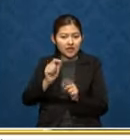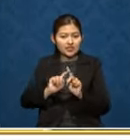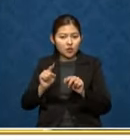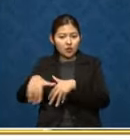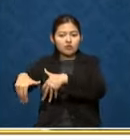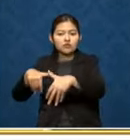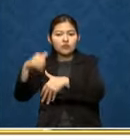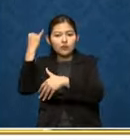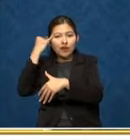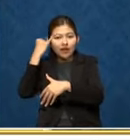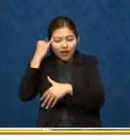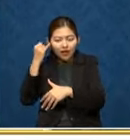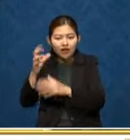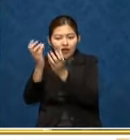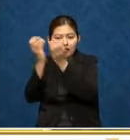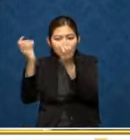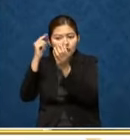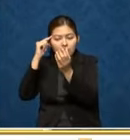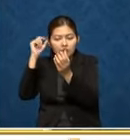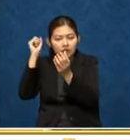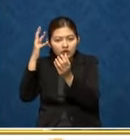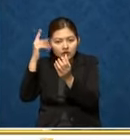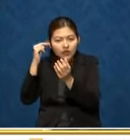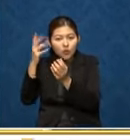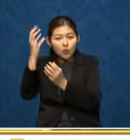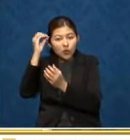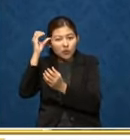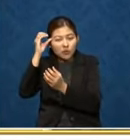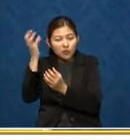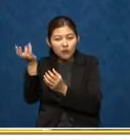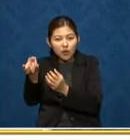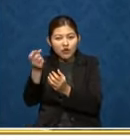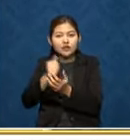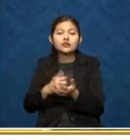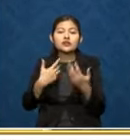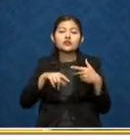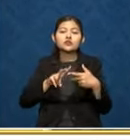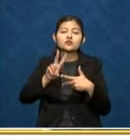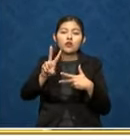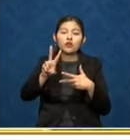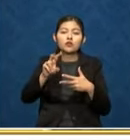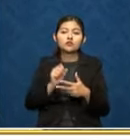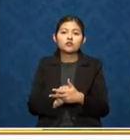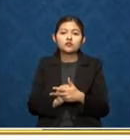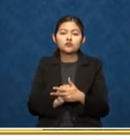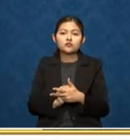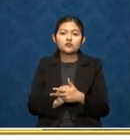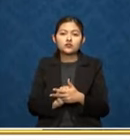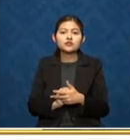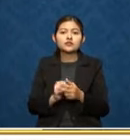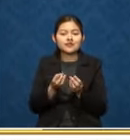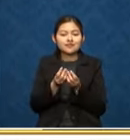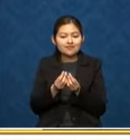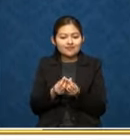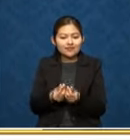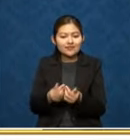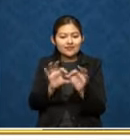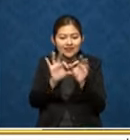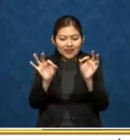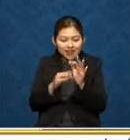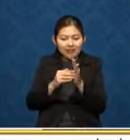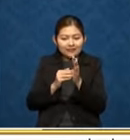เข้าใจเรื่องรัฐธรรมนูญเพียงพอประการที่ 2การกล่าวอ้างว่ามีประเด็นละเอียดอ่อน